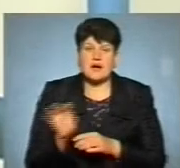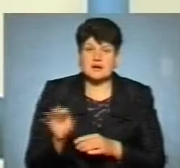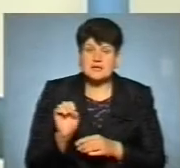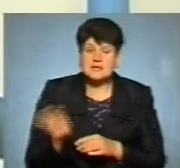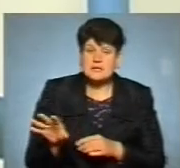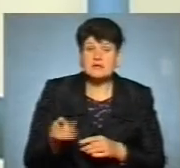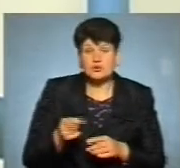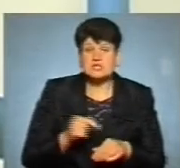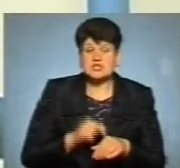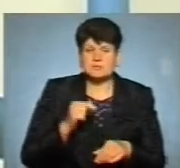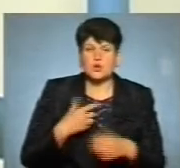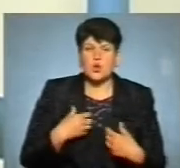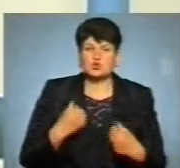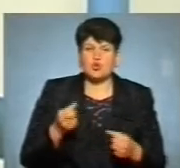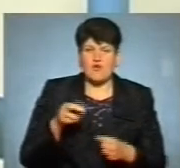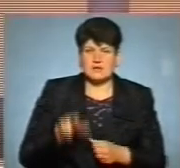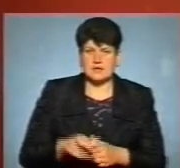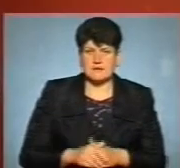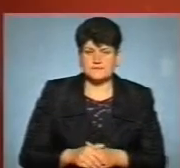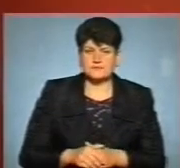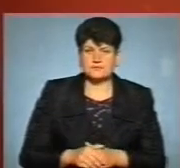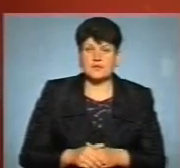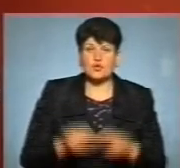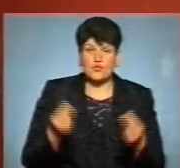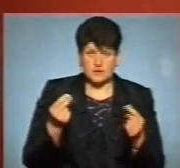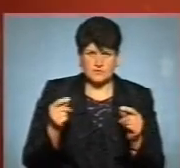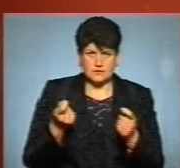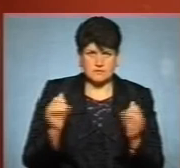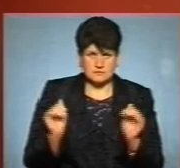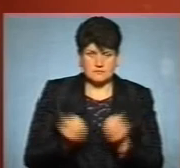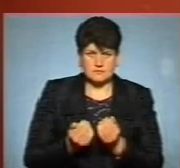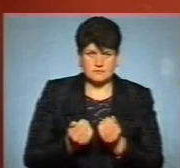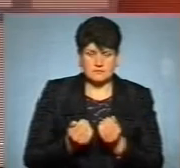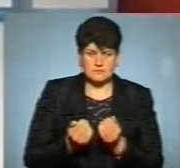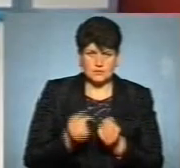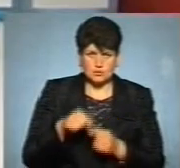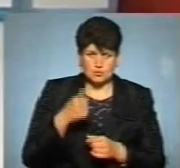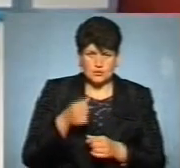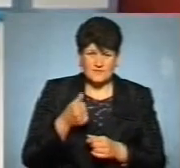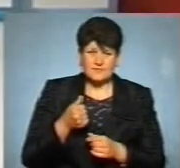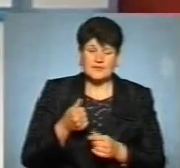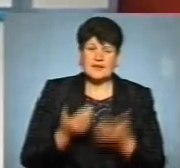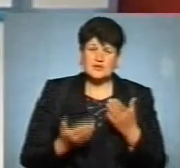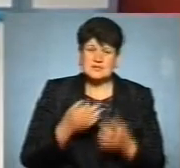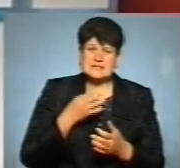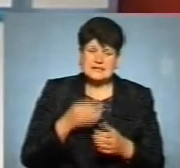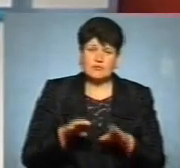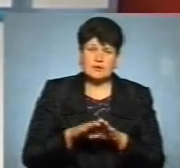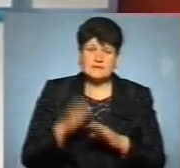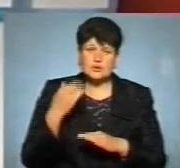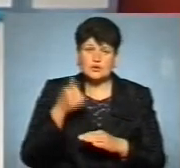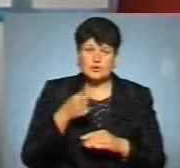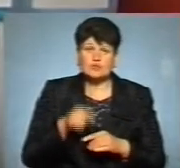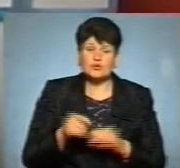також зачепило і оздоровлення. Так що фінансування дещо зменшилося, ну, цього року? Якщо сказати порівняно з минулим роком,